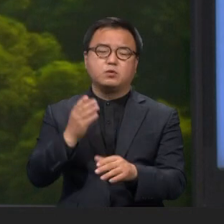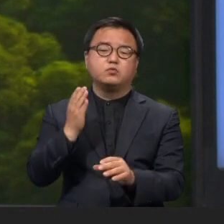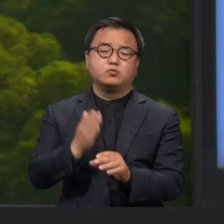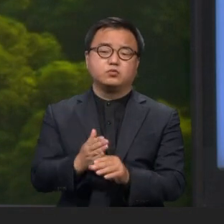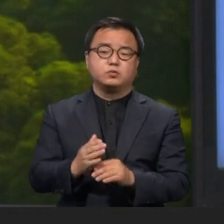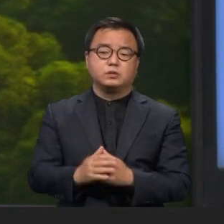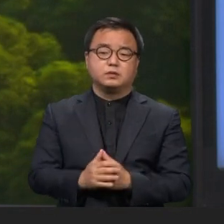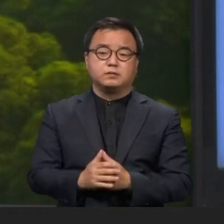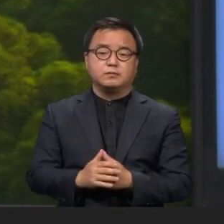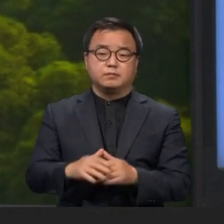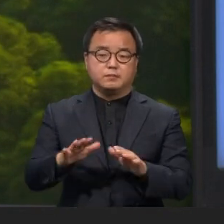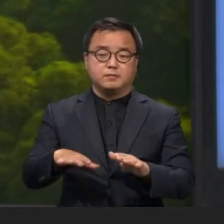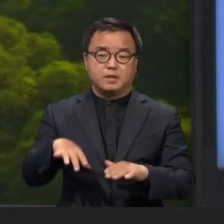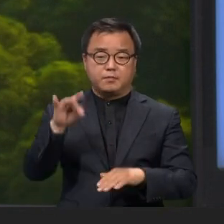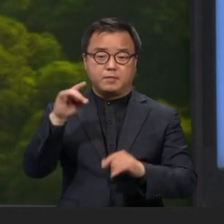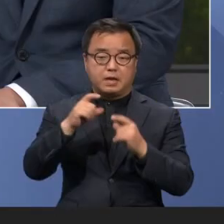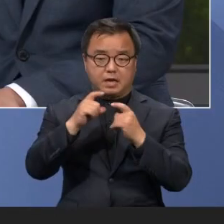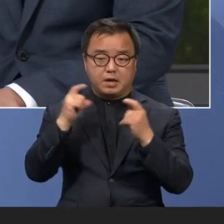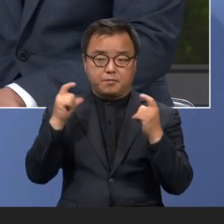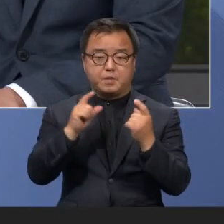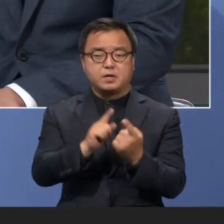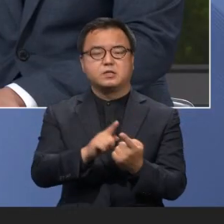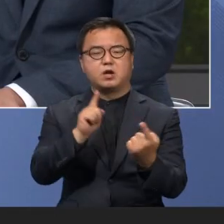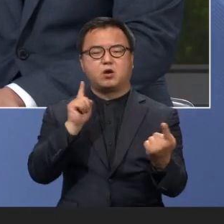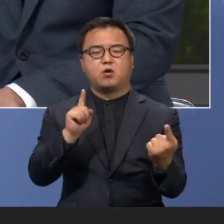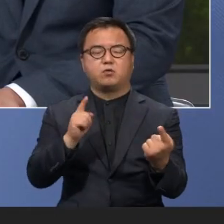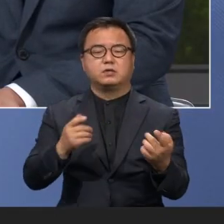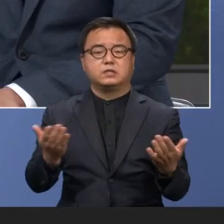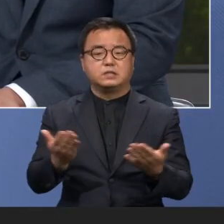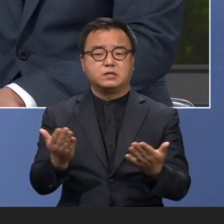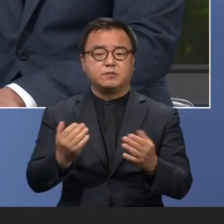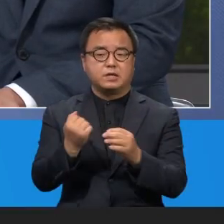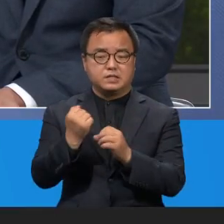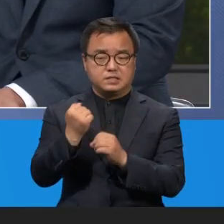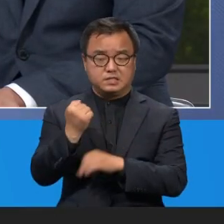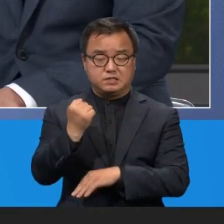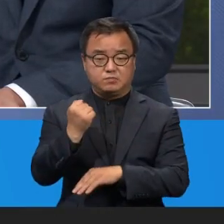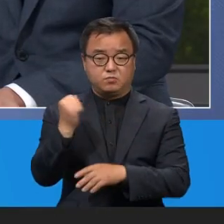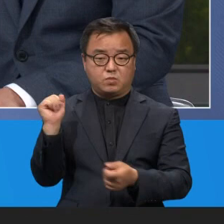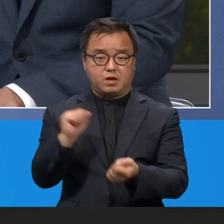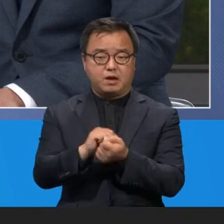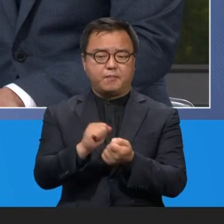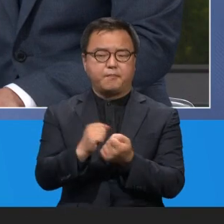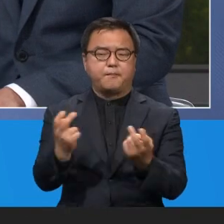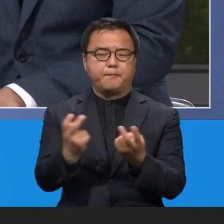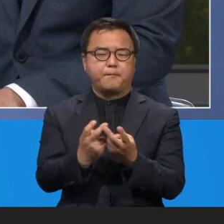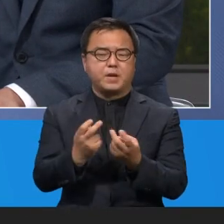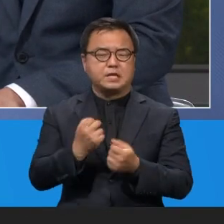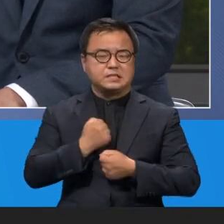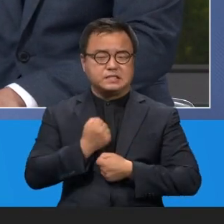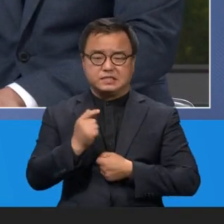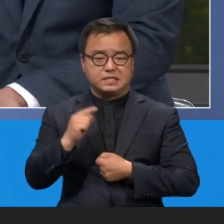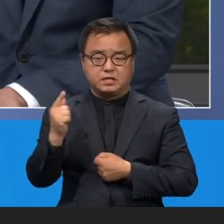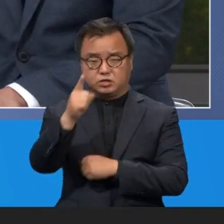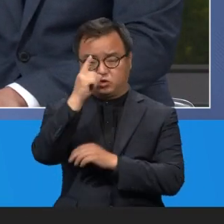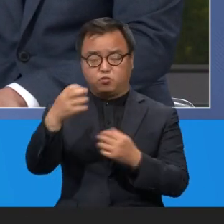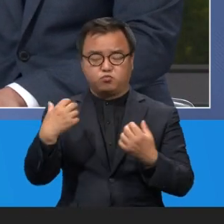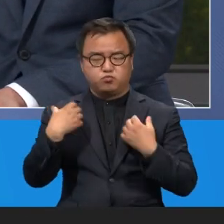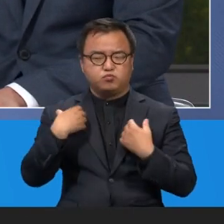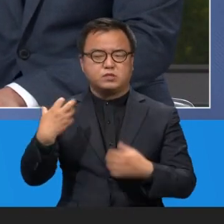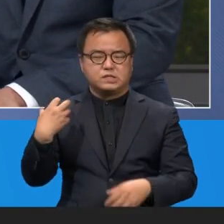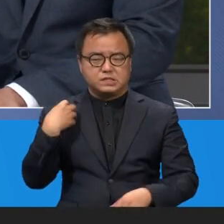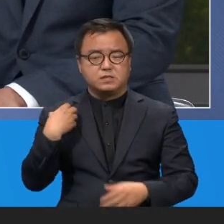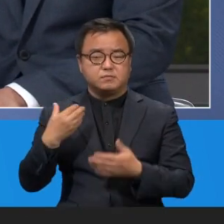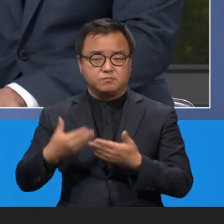우선 마스크 착용과 사회적 거리뷰 이라는 아주 기본적인 방역 수칙을 무시한 정부가 가장 큰 책임이 있습니다 예